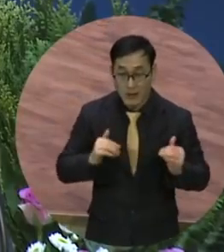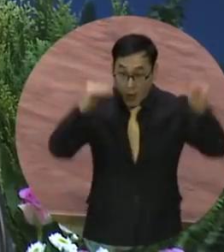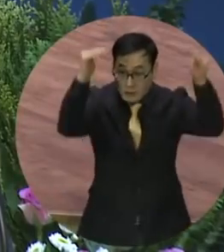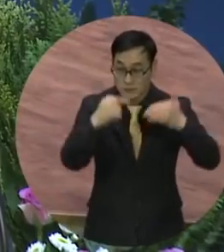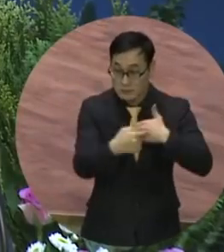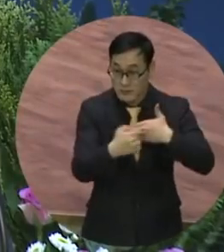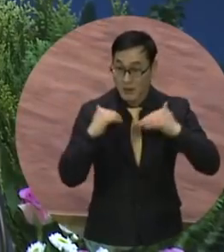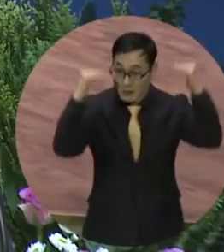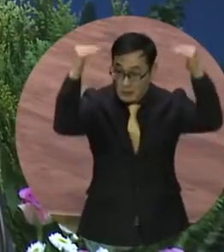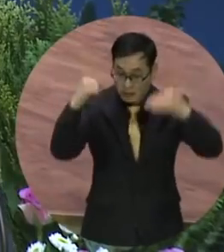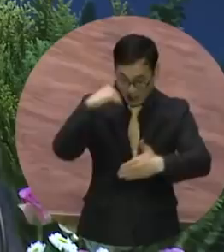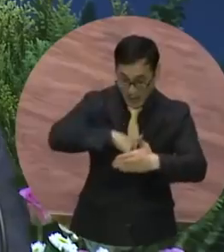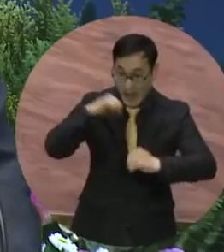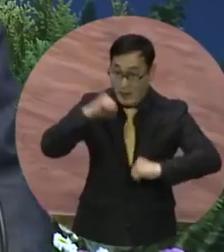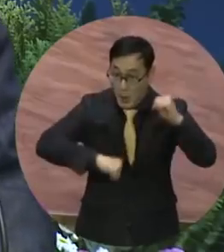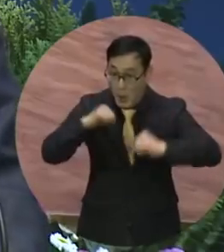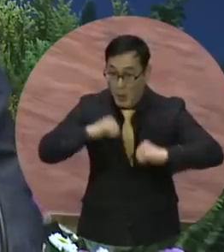어린아이라.